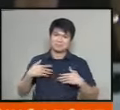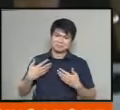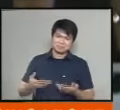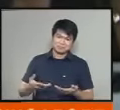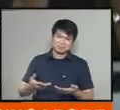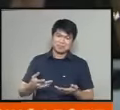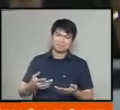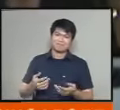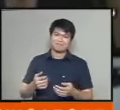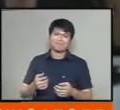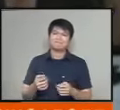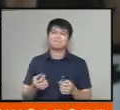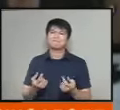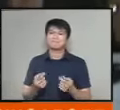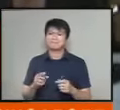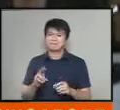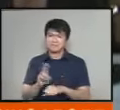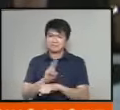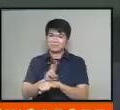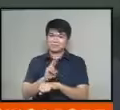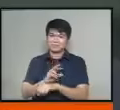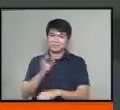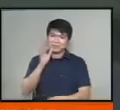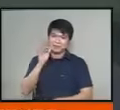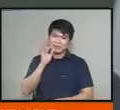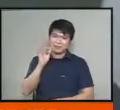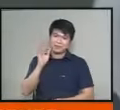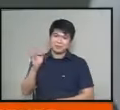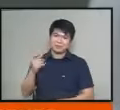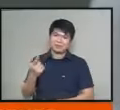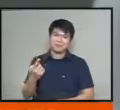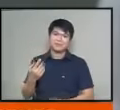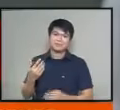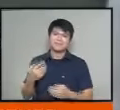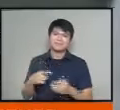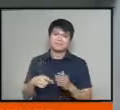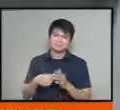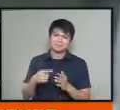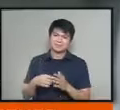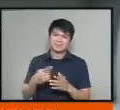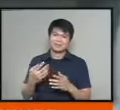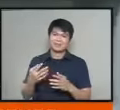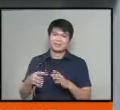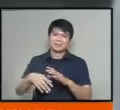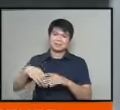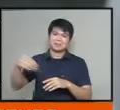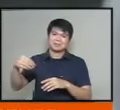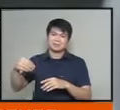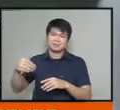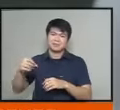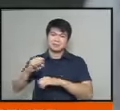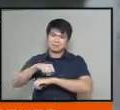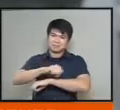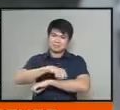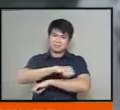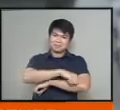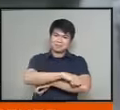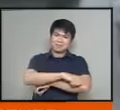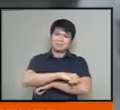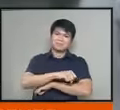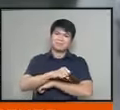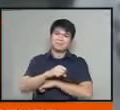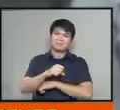gumagamit ng marijuana. Pag sa, in some instances, pag may mga gig na out of town, halimbawa nasa mga dagat, ganun,